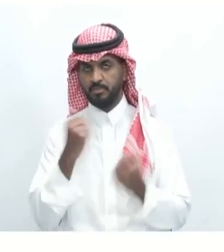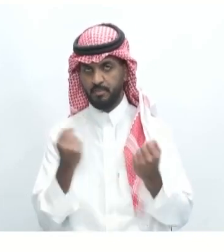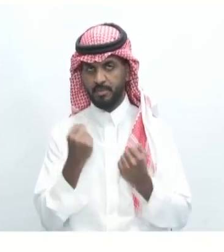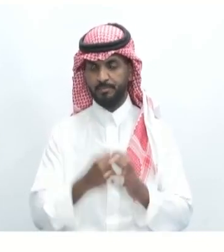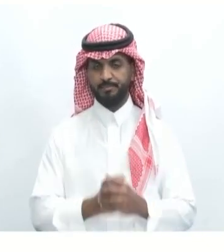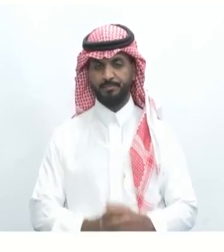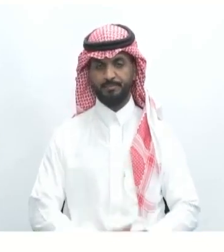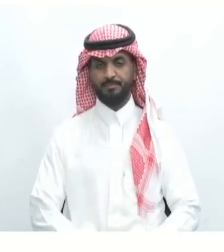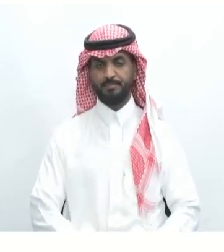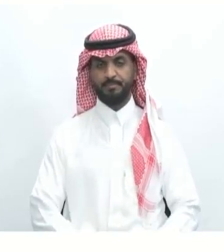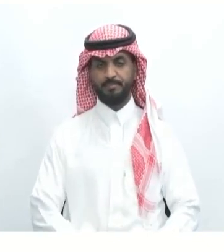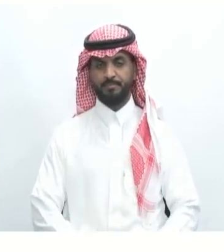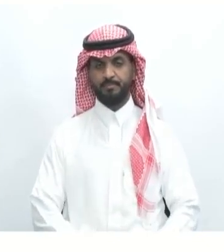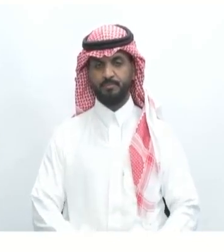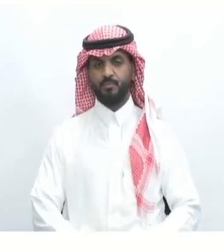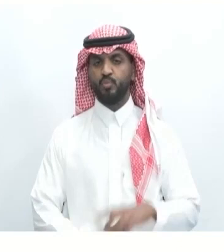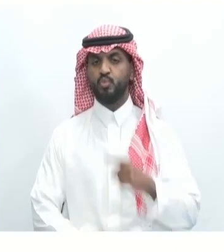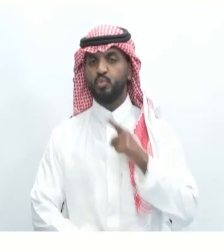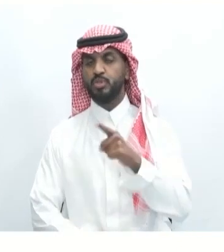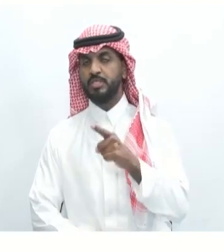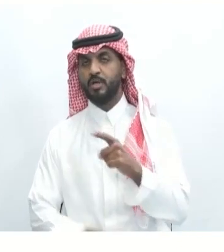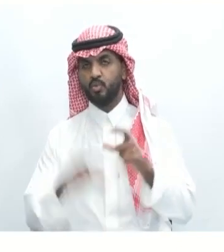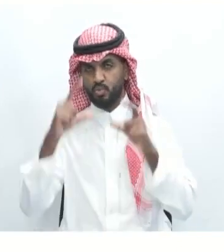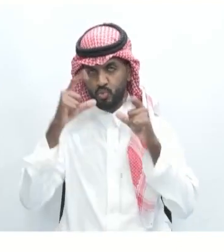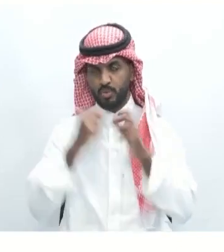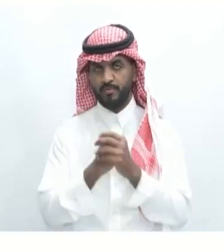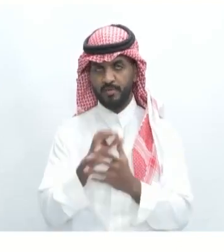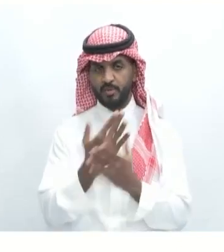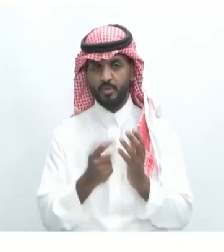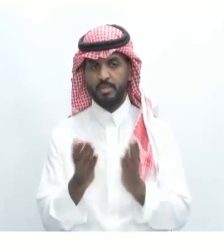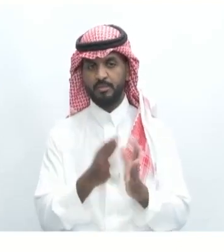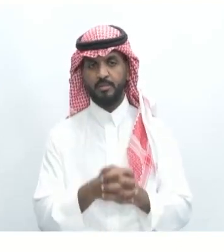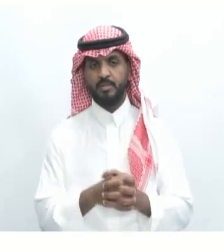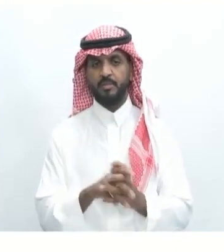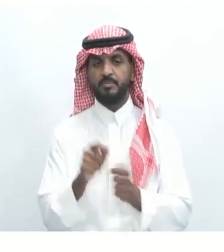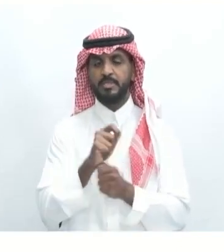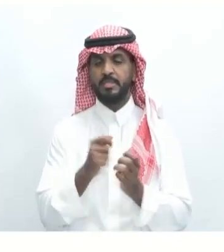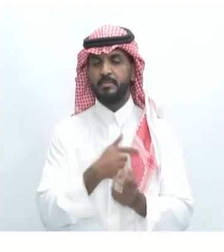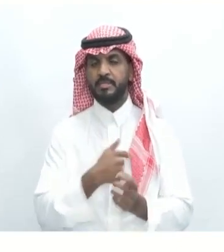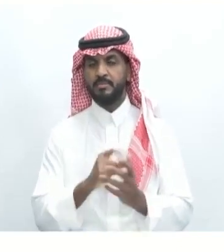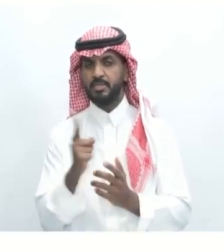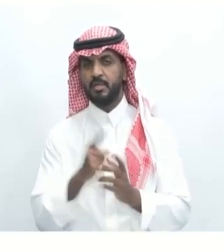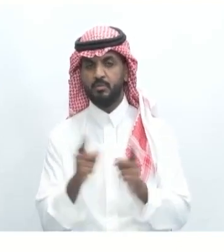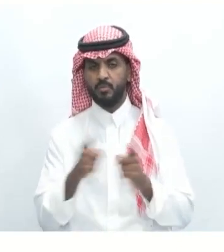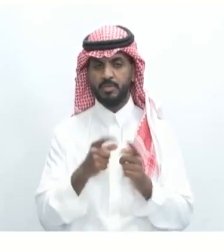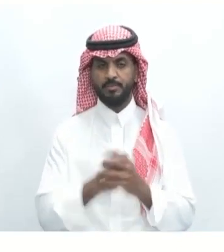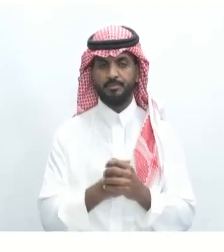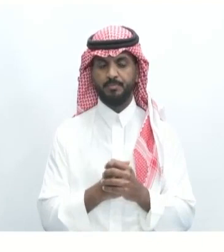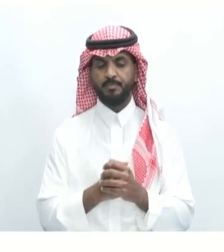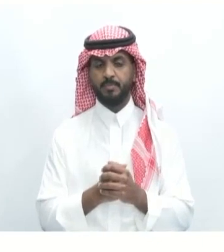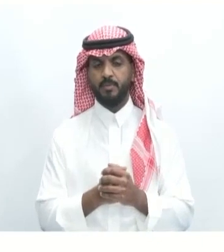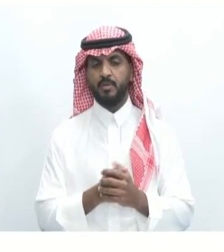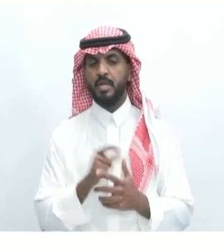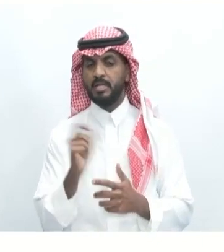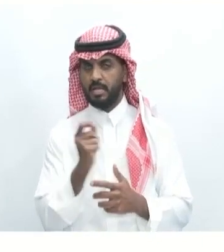عما تعرفنا عليه اشير الى كل صوره في الجدول الاتي باستخدام ماذا اسم الاشاره المناسب اذا